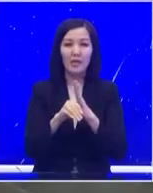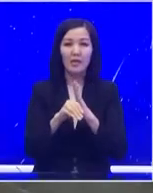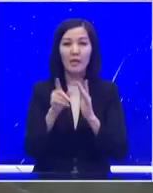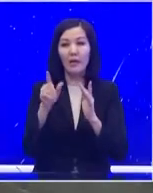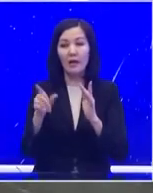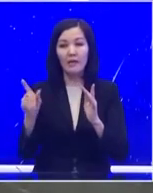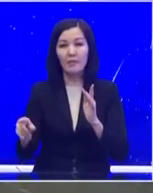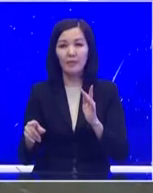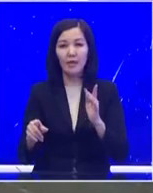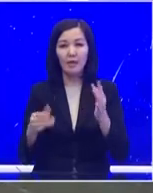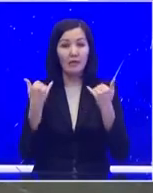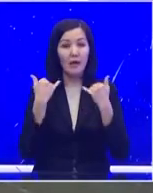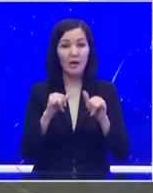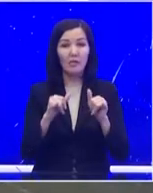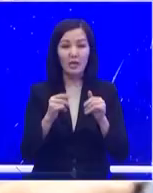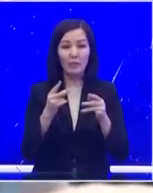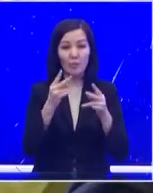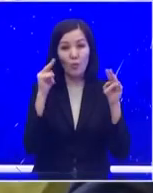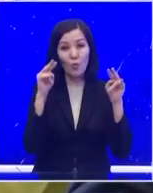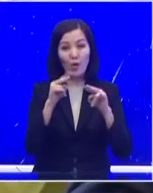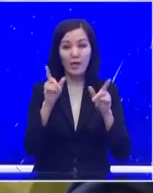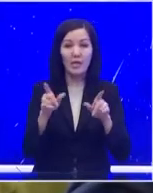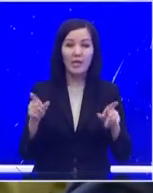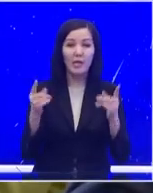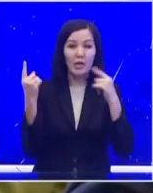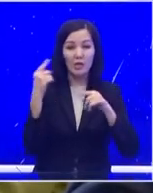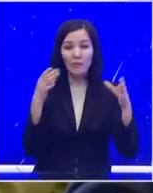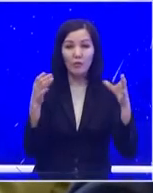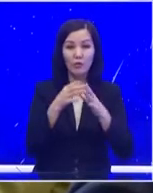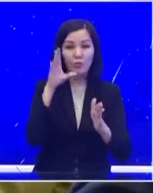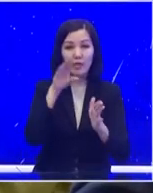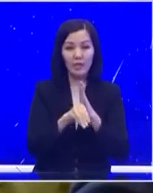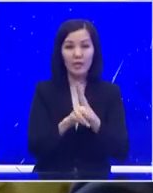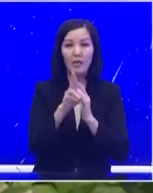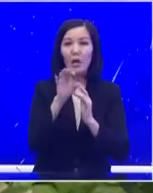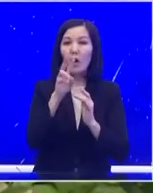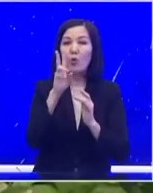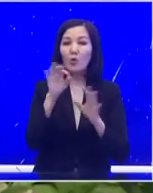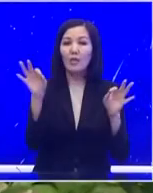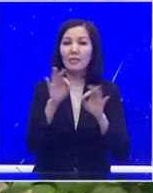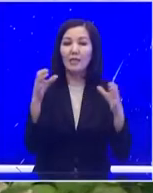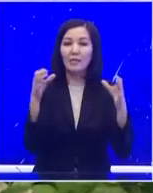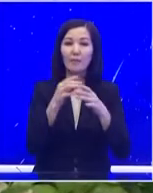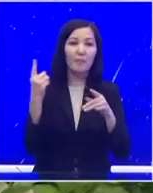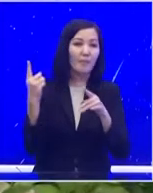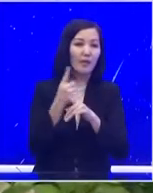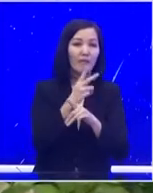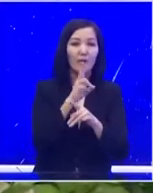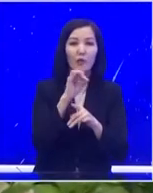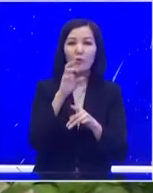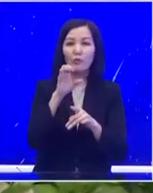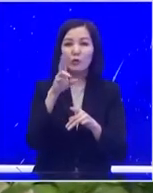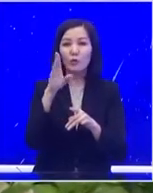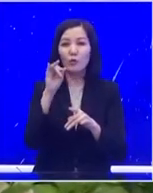тұлғалар, таңғажайып оқиға куәгерлері, шығармашылық топтар да кірген. Ал Қорқыт саз ансамблі алғаш рет нон-стоп